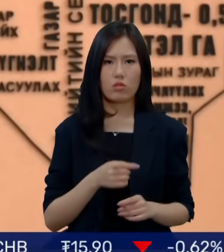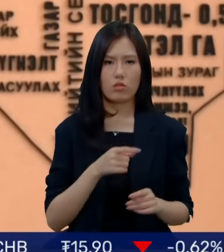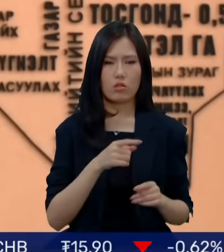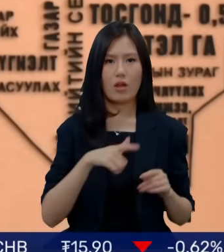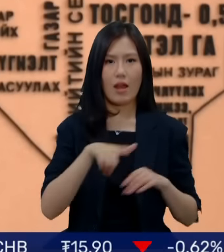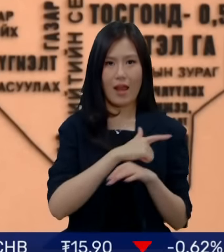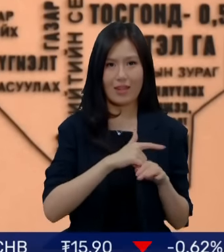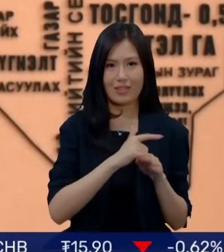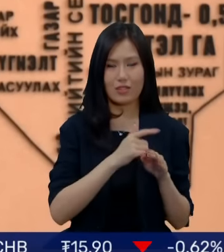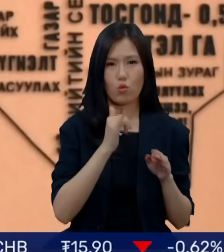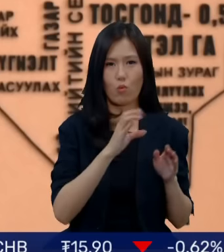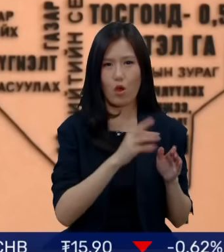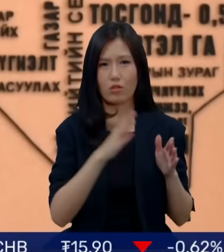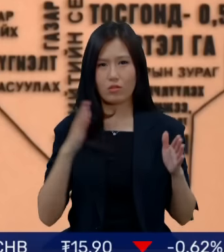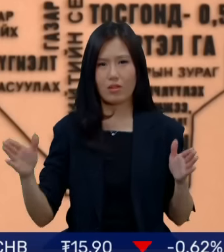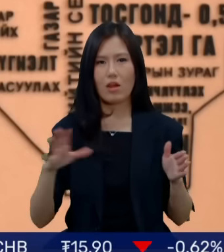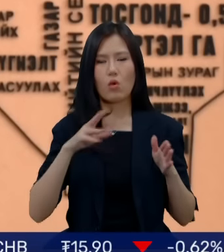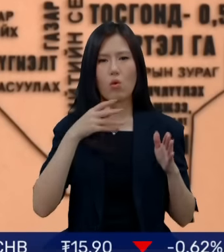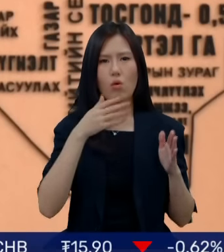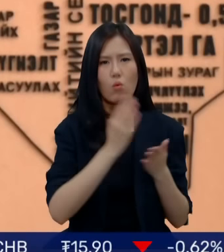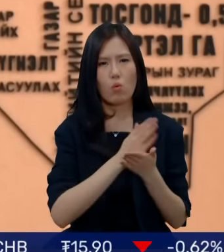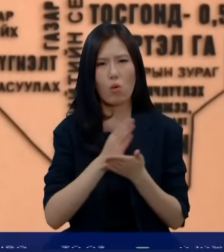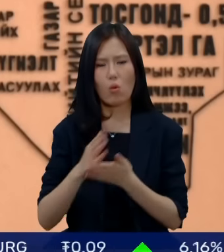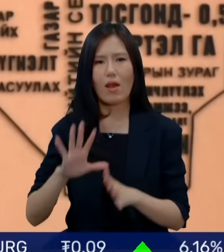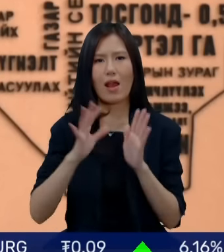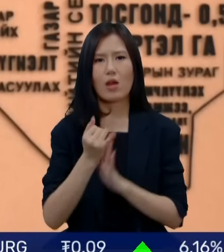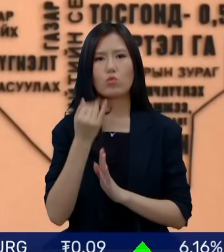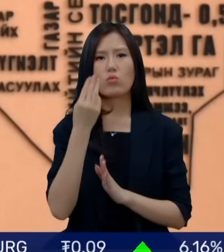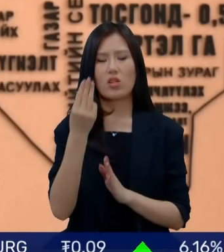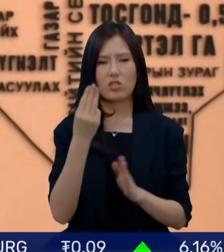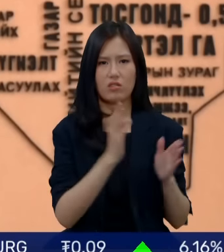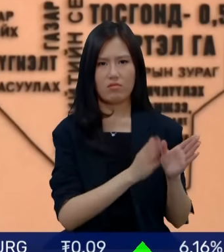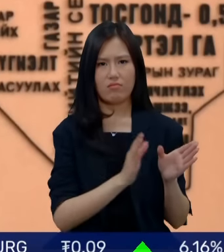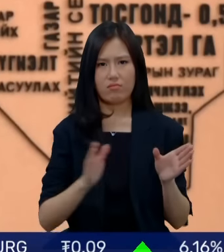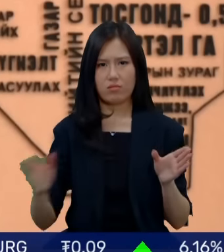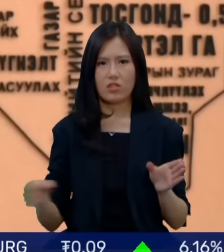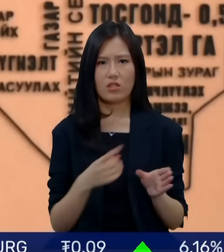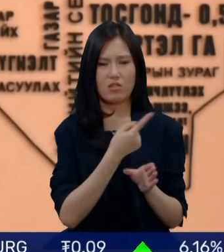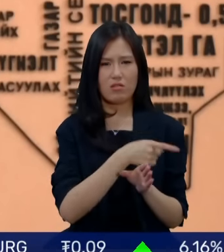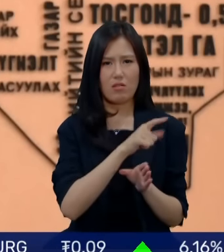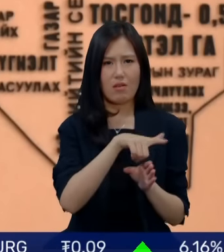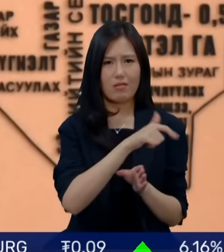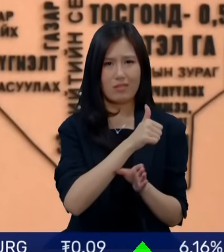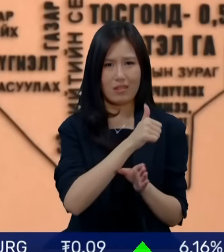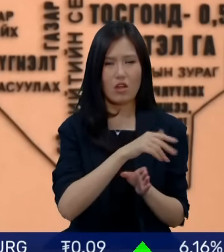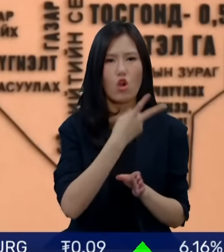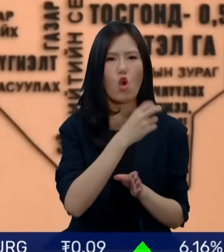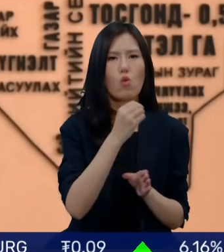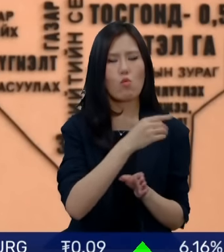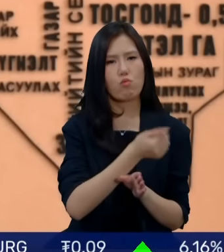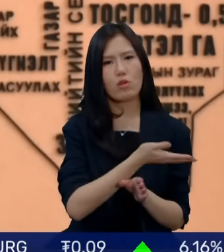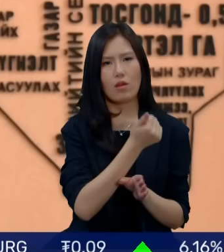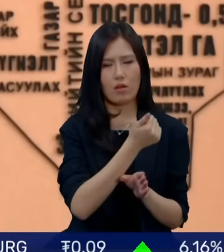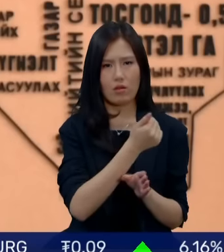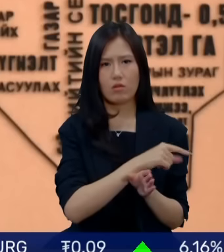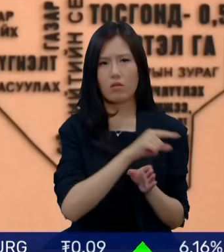газрыг өмчлүүлж байгаа. 1-р бүсэд одоо иргэн 20,000 төгрөг төлөх бол 16 дугаар бүсэд